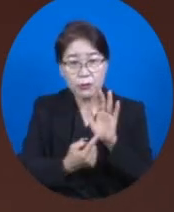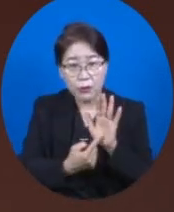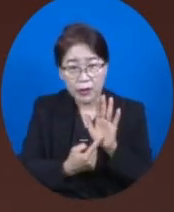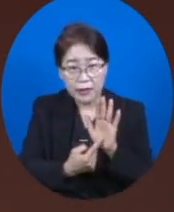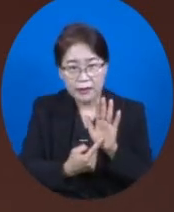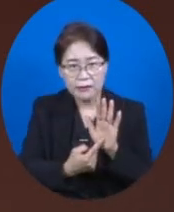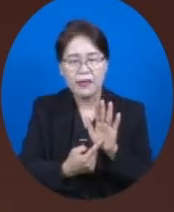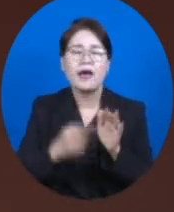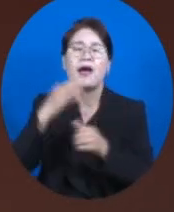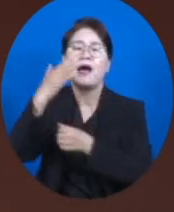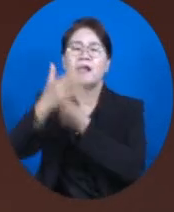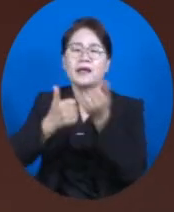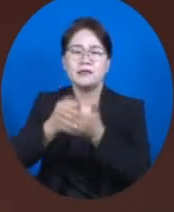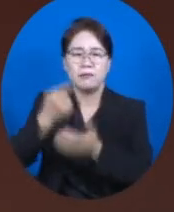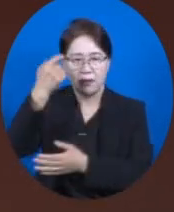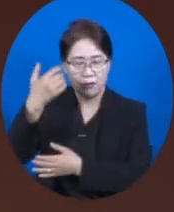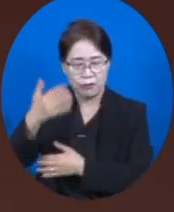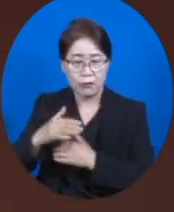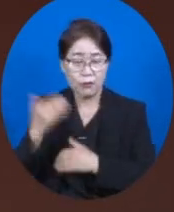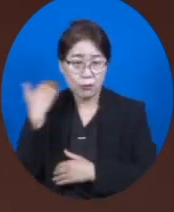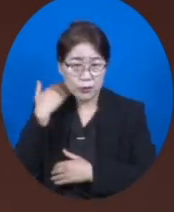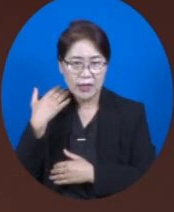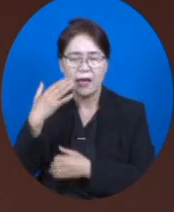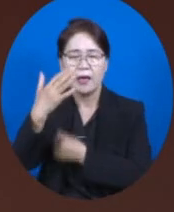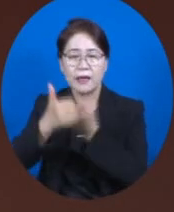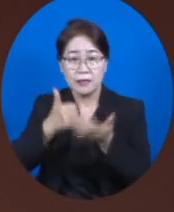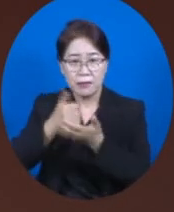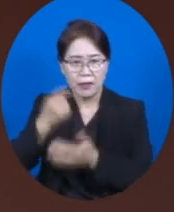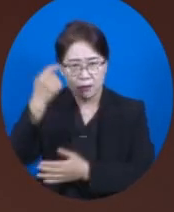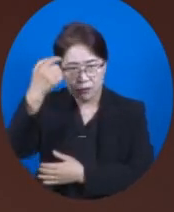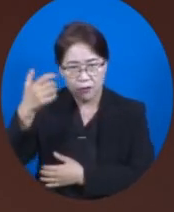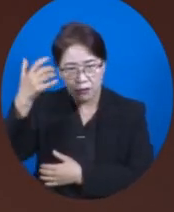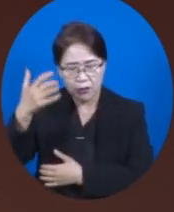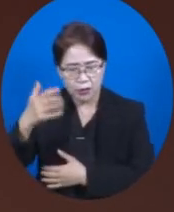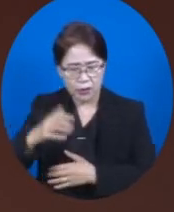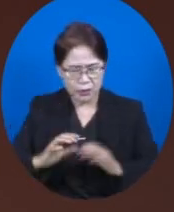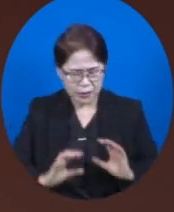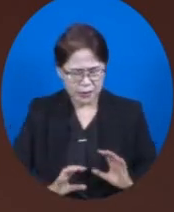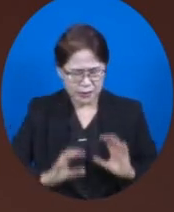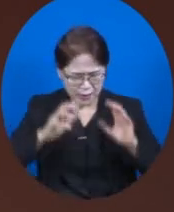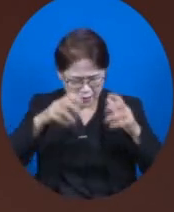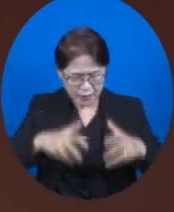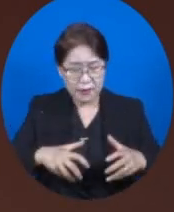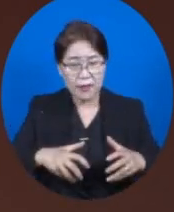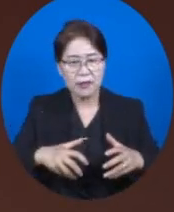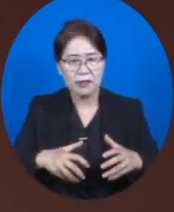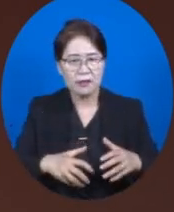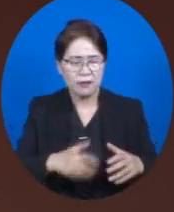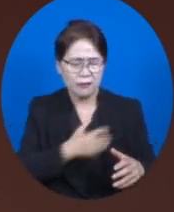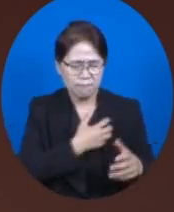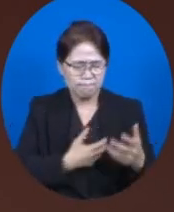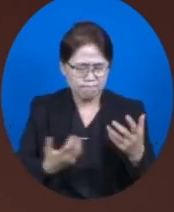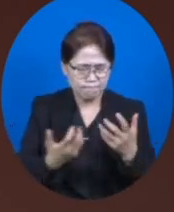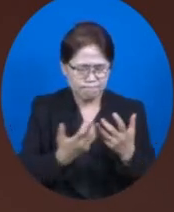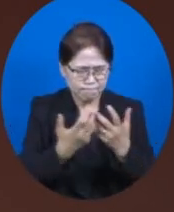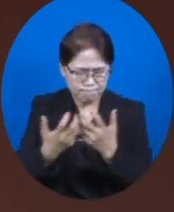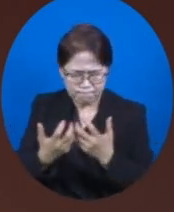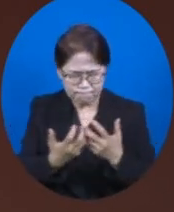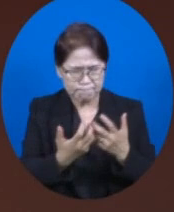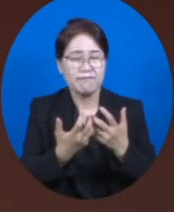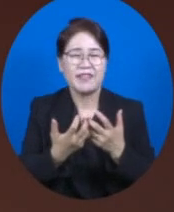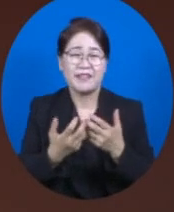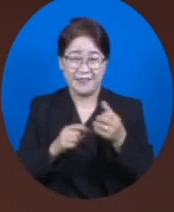하나님의 영 우리 눈에 보이지 않는 거 하나님의 영이 온 세상에 충만함을 의미하는